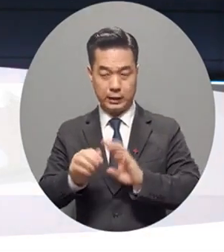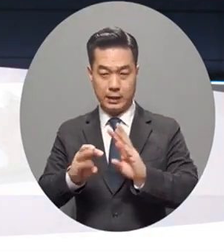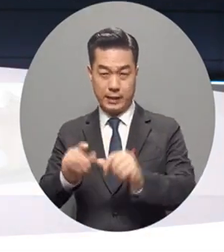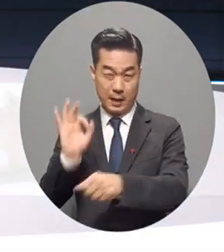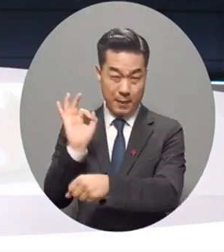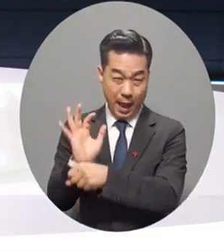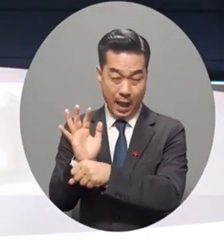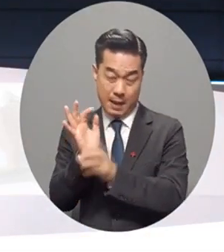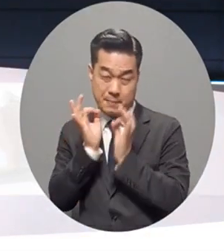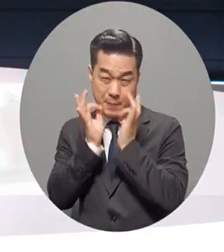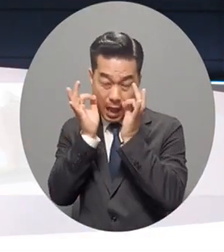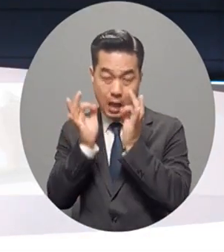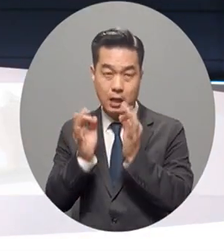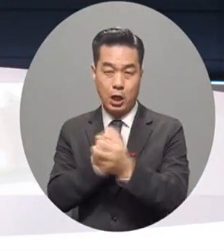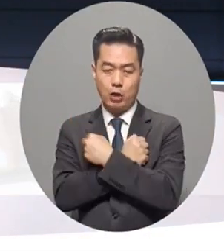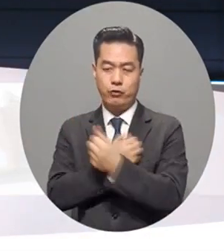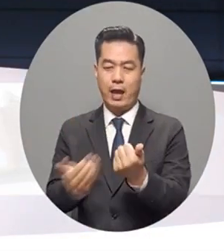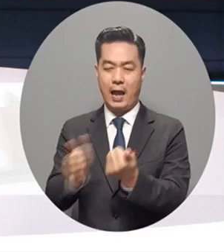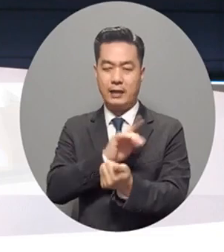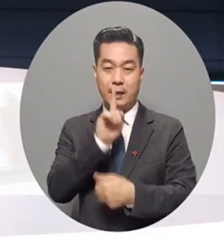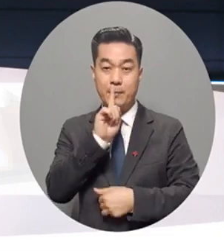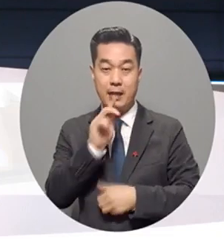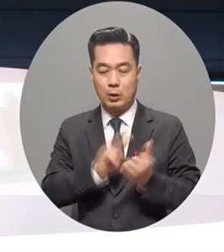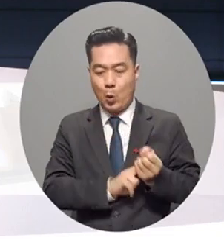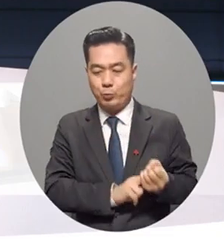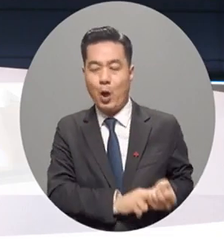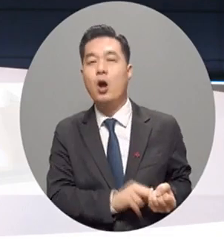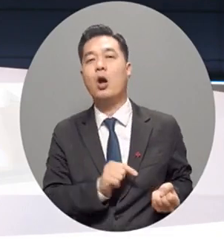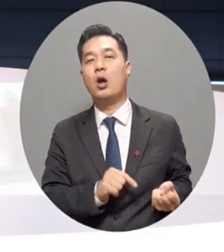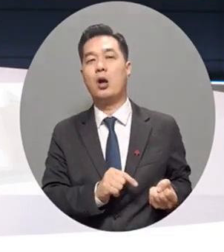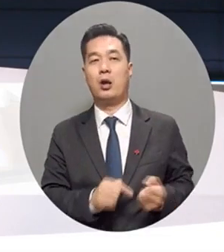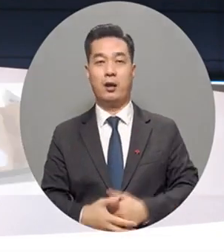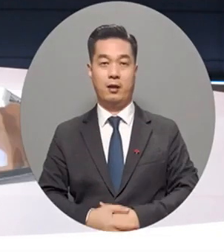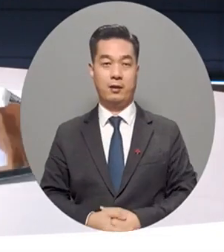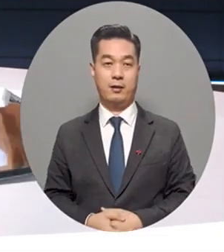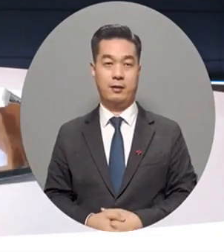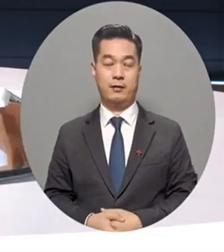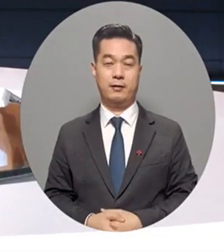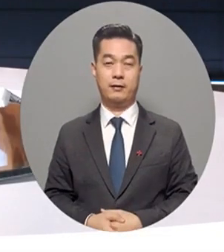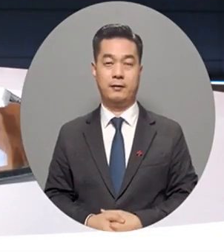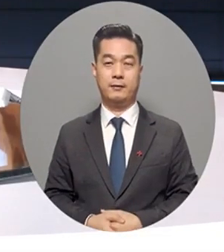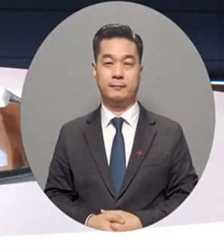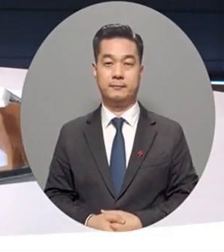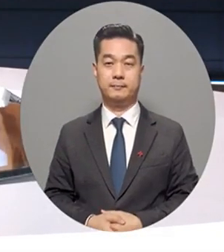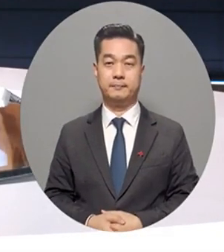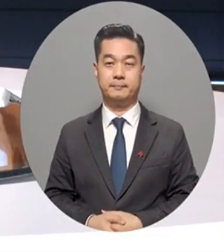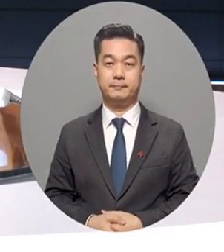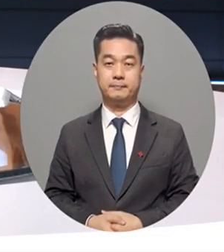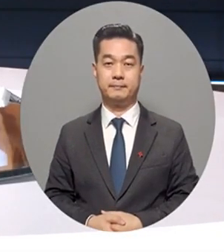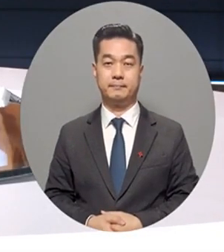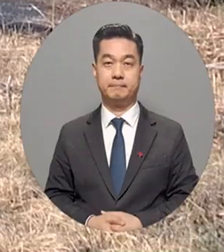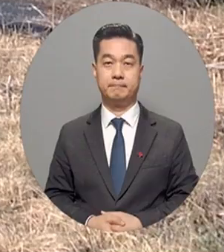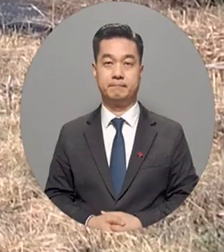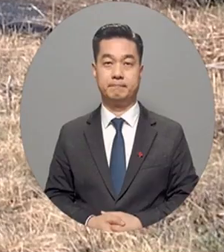시도하면서 유해 안장 얘기는 하지 않았던 것으로 전해졌습니다. 윤상문 기자가 보도합니다.